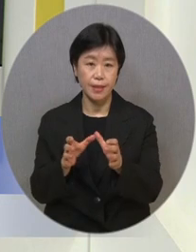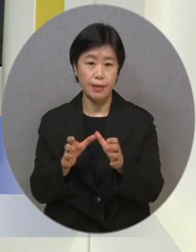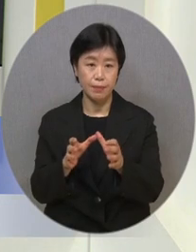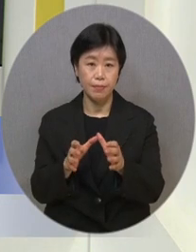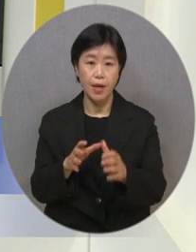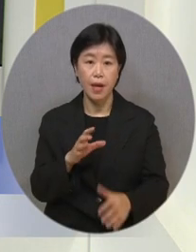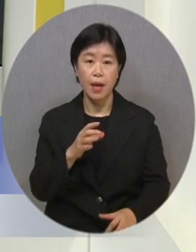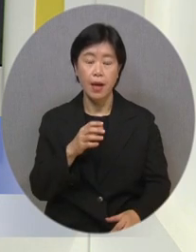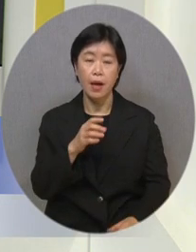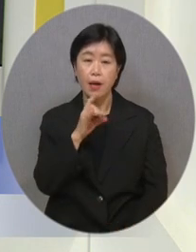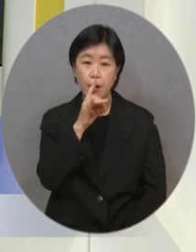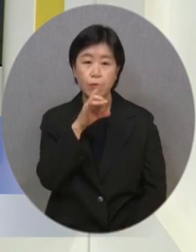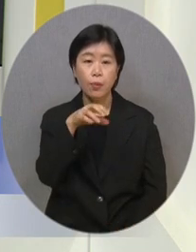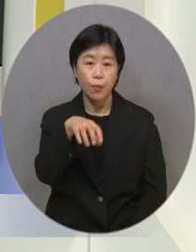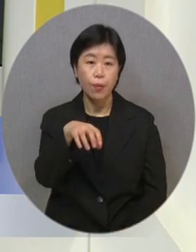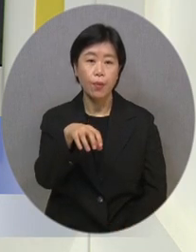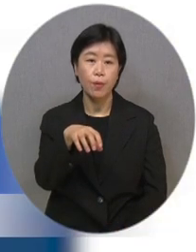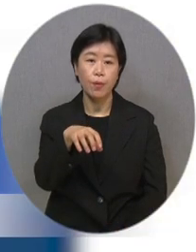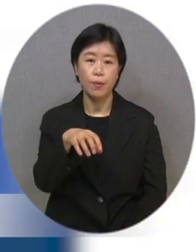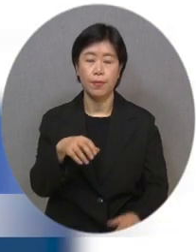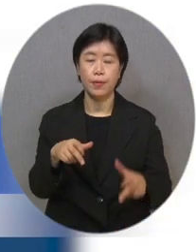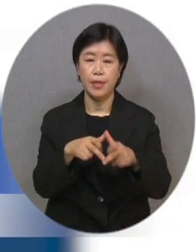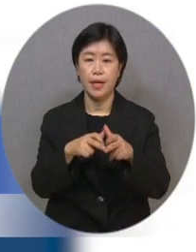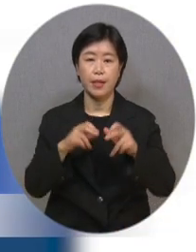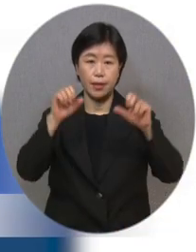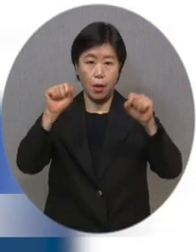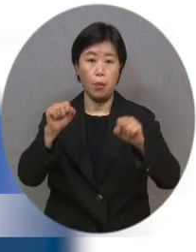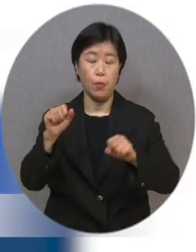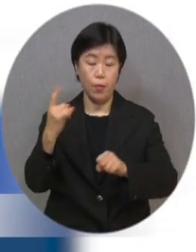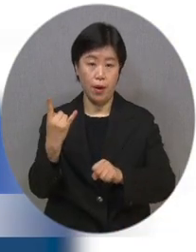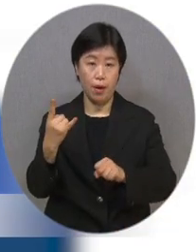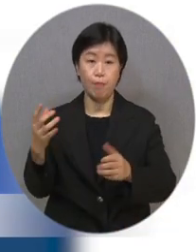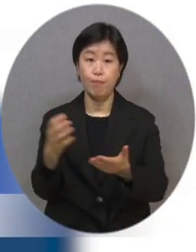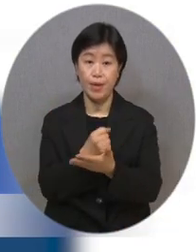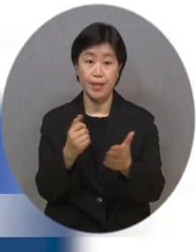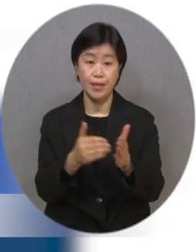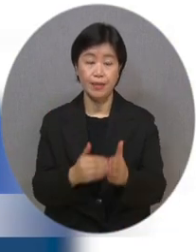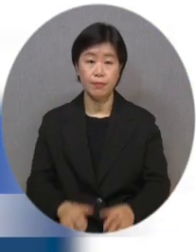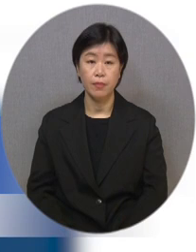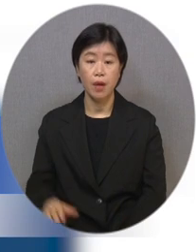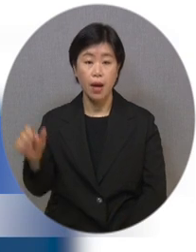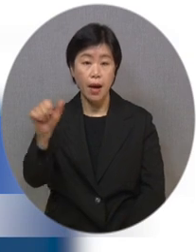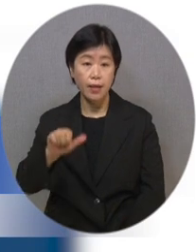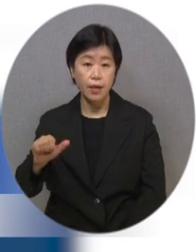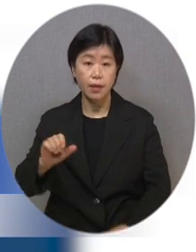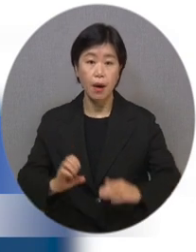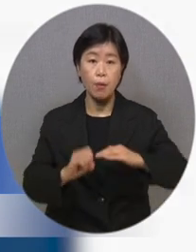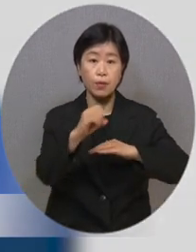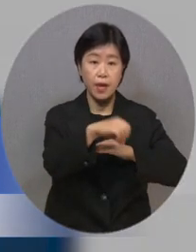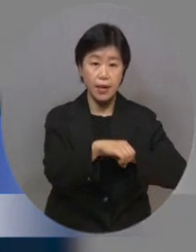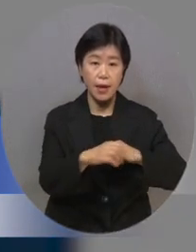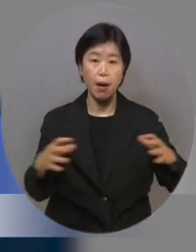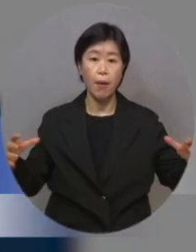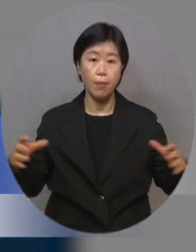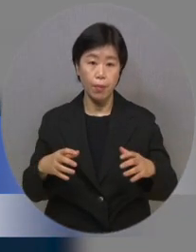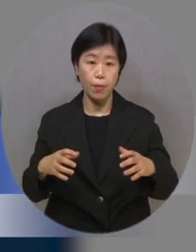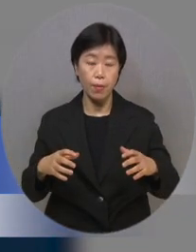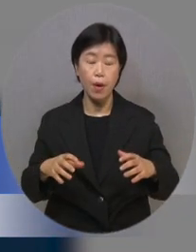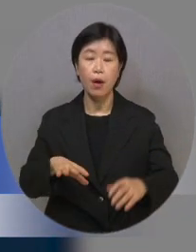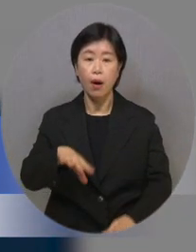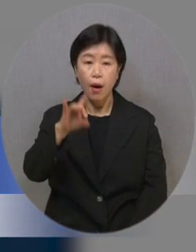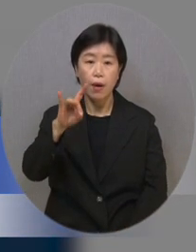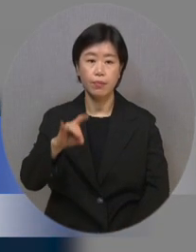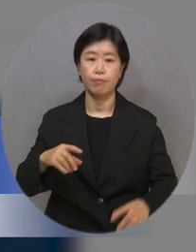장애인체육회가 차지했다는 소식입니다 시아 오세아니아 권역에서 최초로 진행된 이번 대회에는